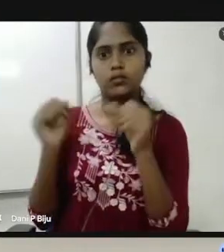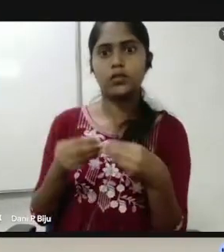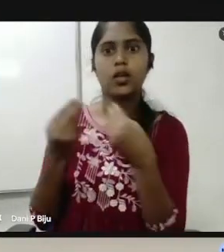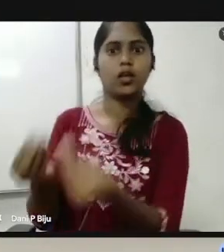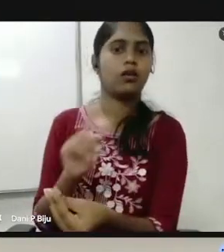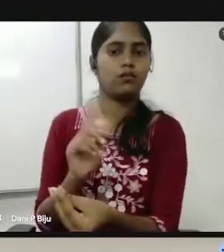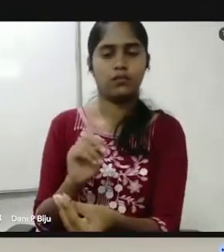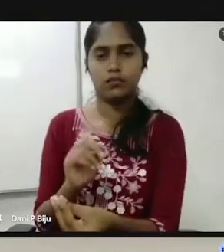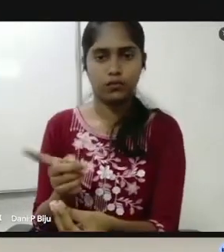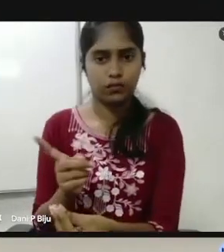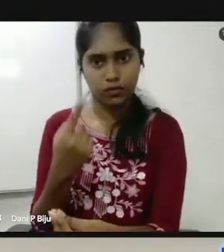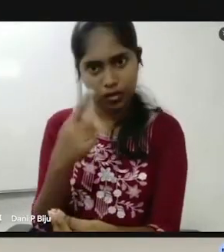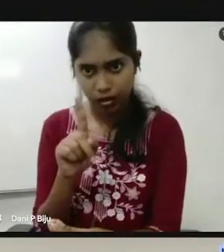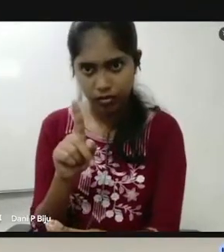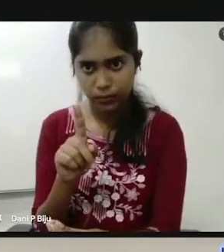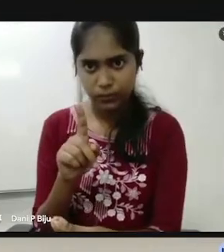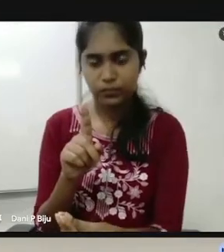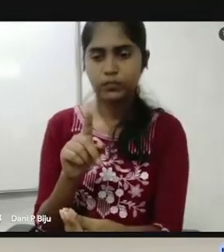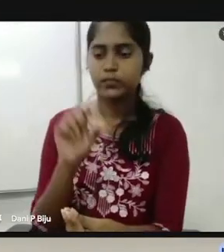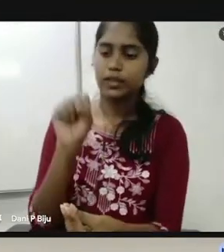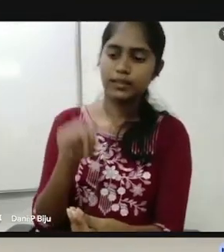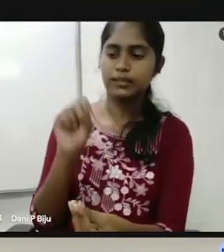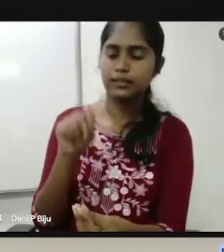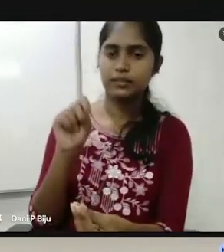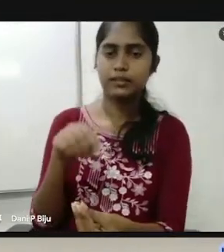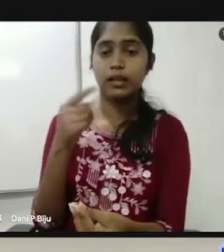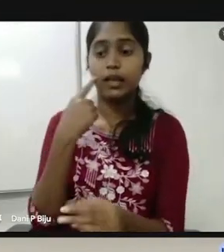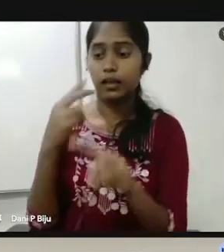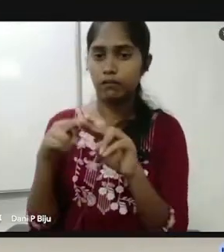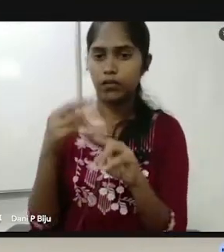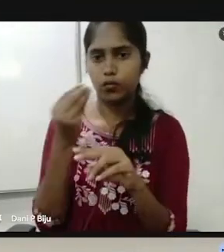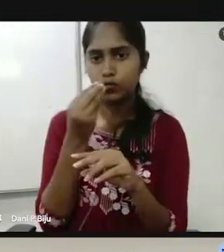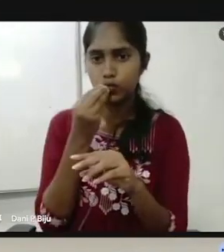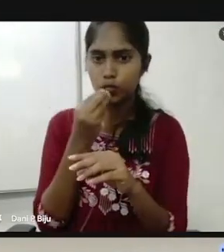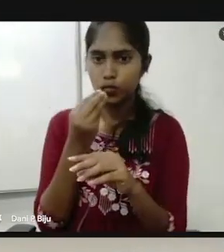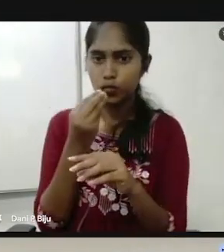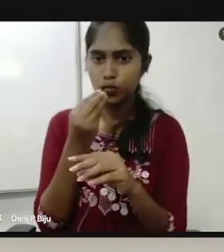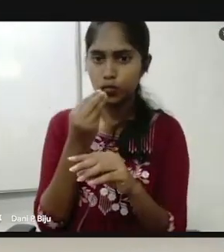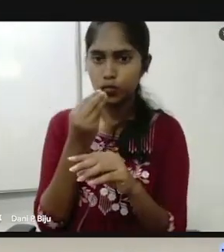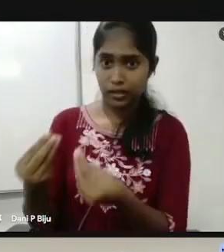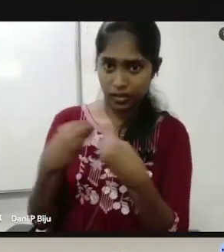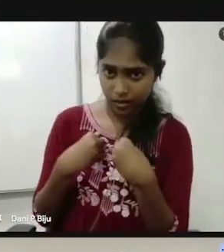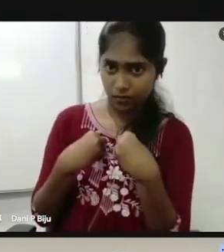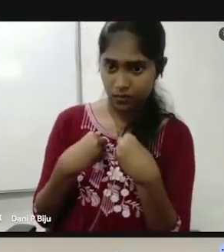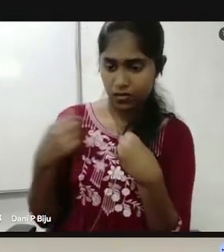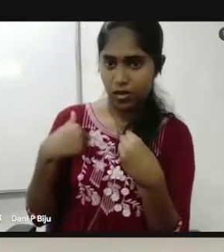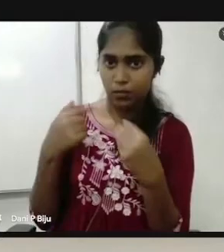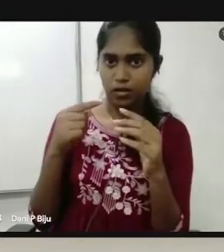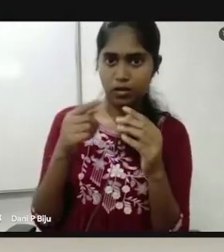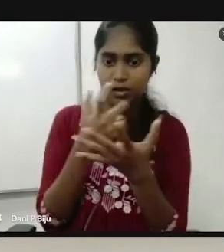ഓൾറെഡി. നമുക്കിപ്പോ വേണ്ടാന്നൊരു ഭക്ഷണം വേണ്ടാന്ന് ഞാൻ പറഞ്ഞ ആരും എനിക്കത് തരില്ലല്ലോ. പിന്നെ കറക്റ്റ് അല്ലേ? അപ്പൊ